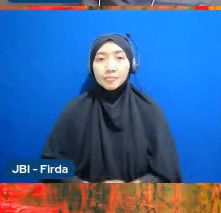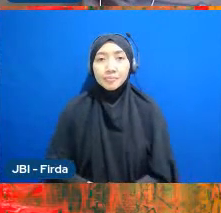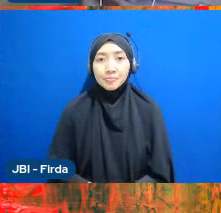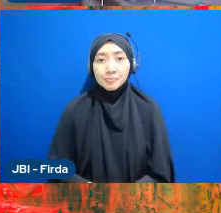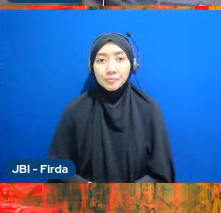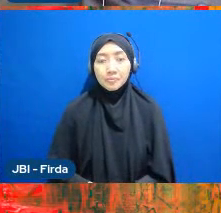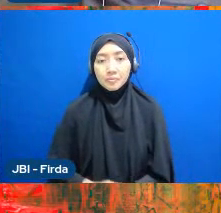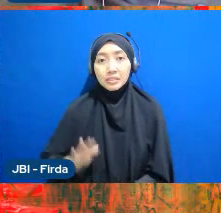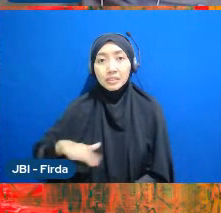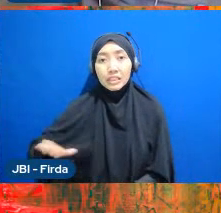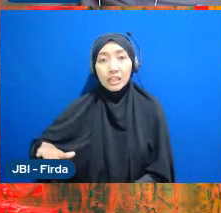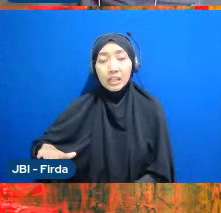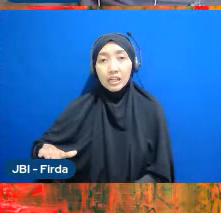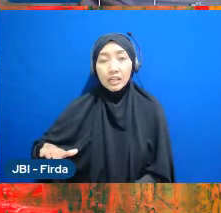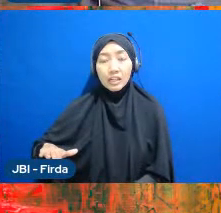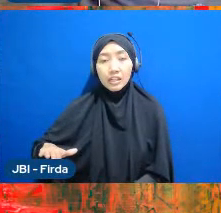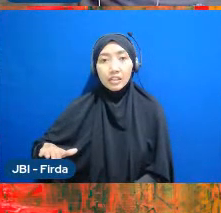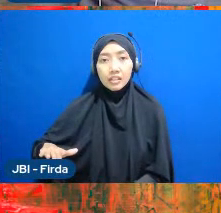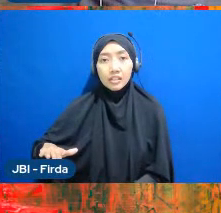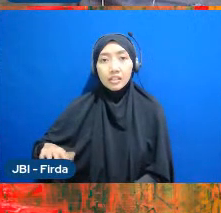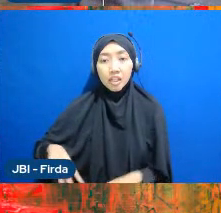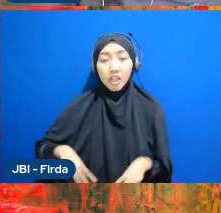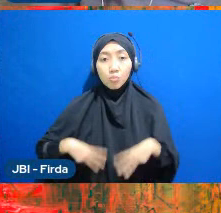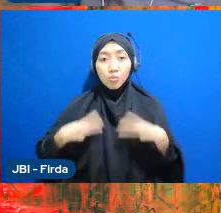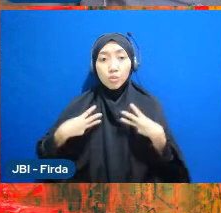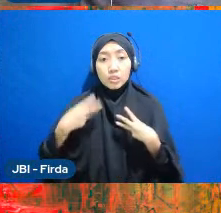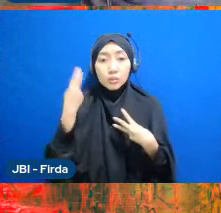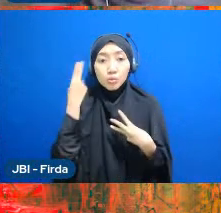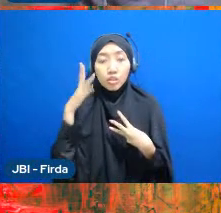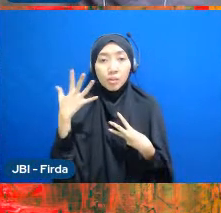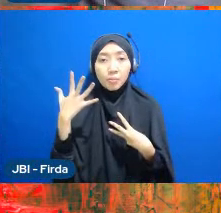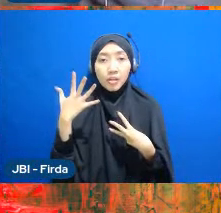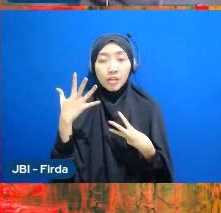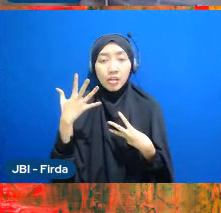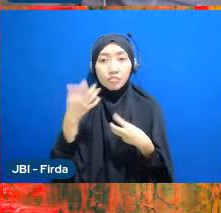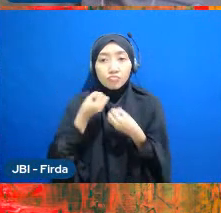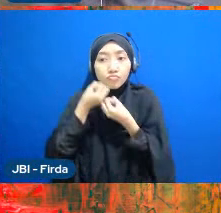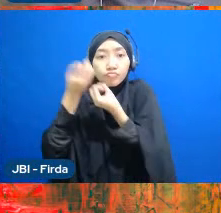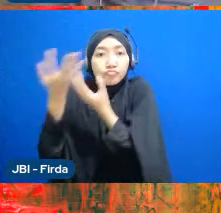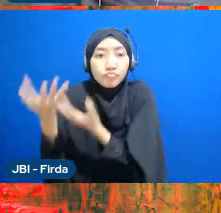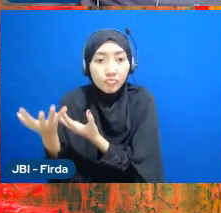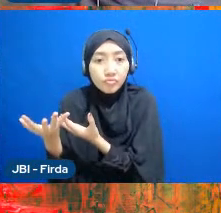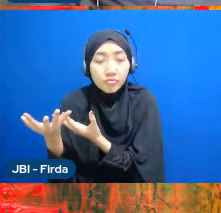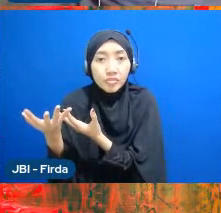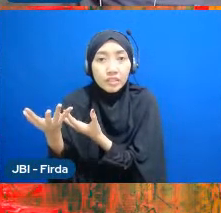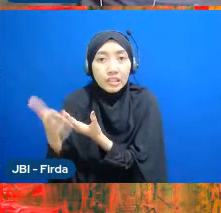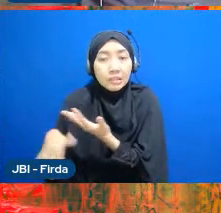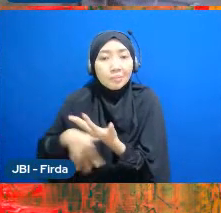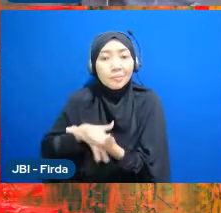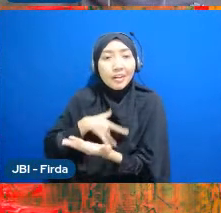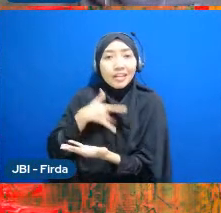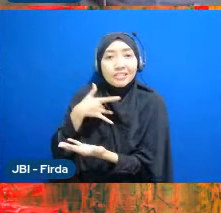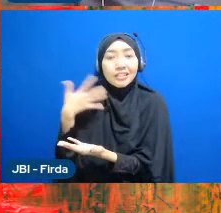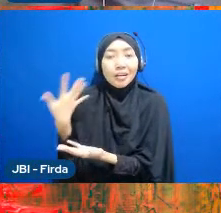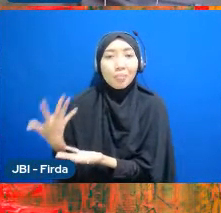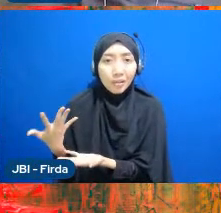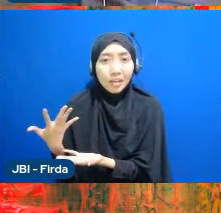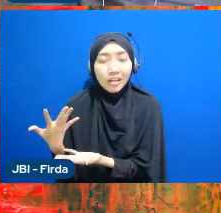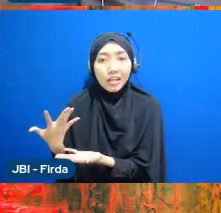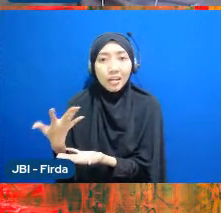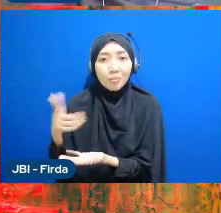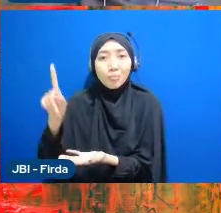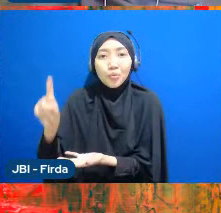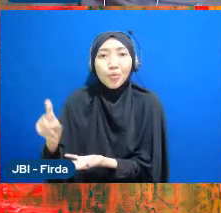itu menggunakan emosi untuk menginformasikan apa yang ia rasakan dan apa yang ia